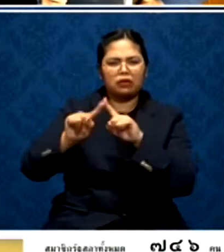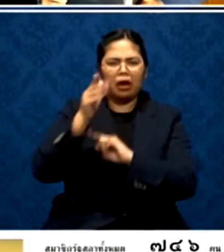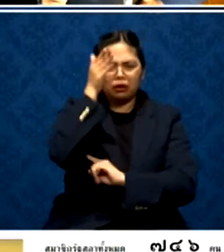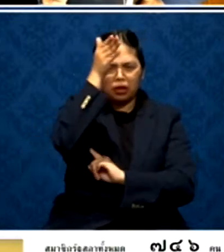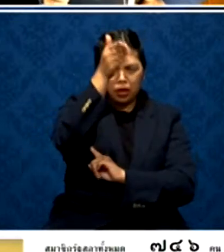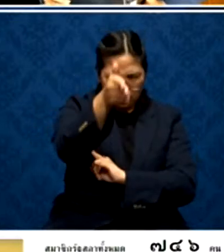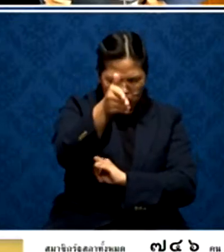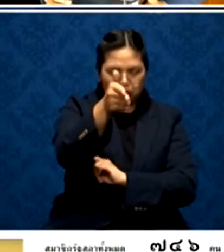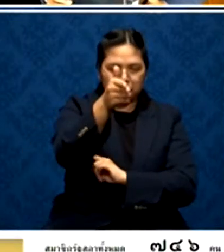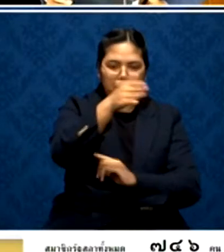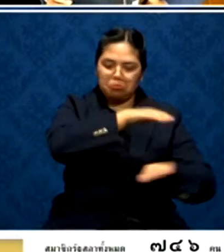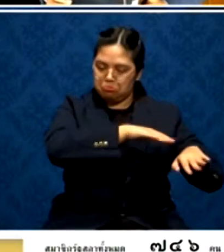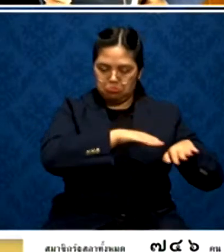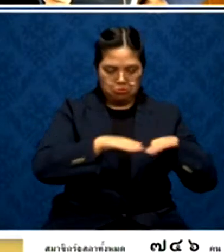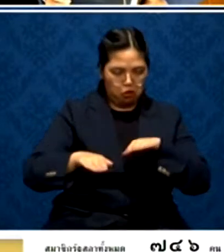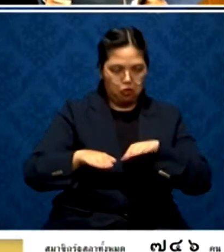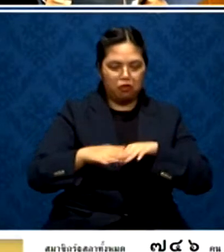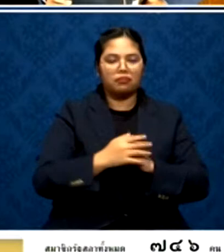ในอนาคต